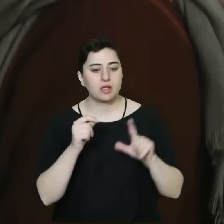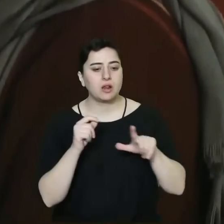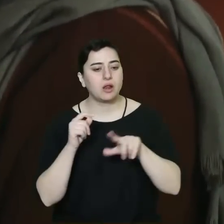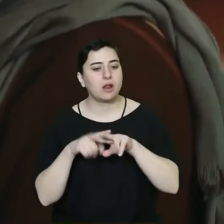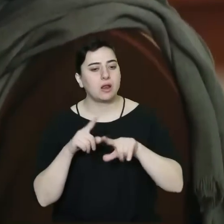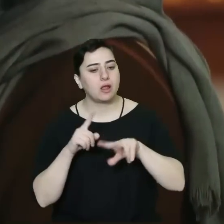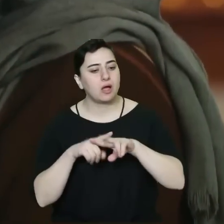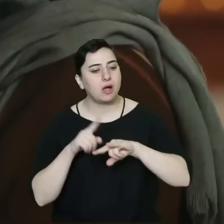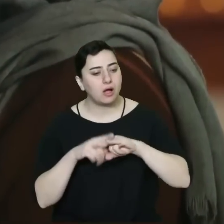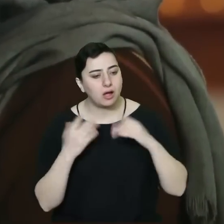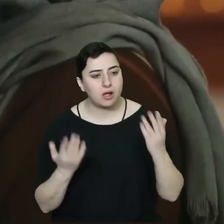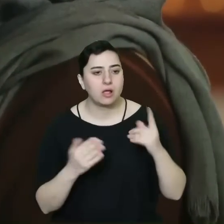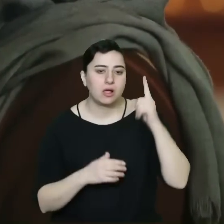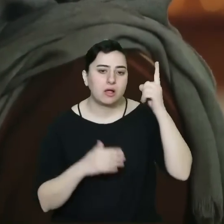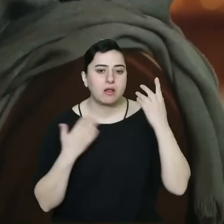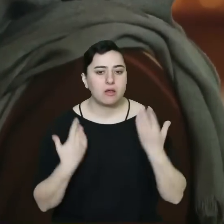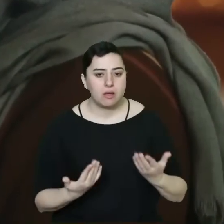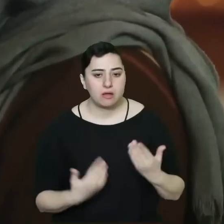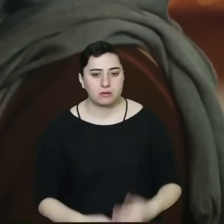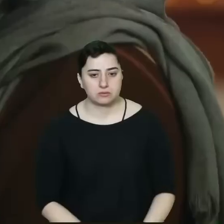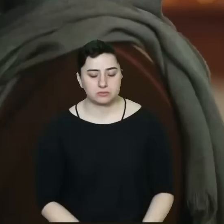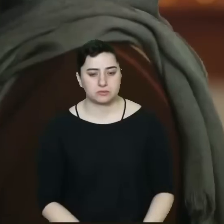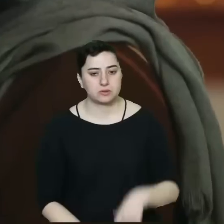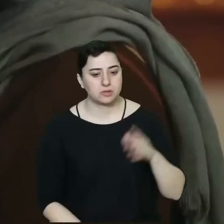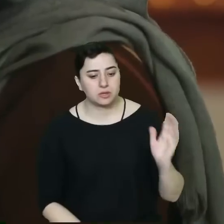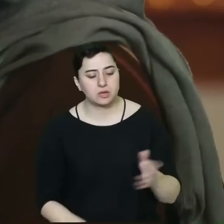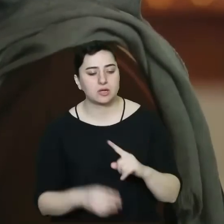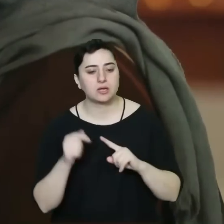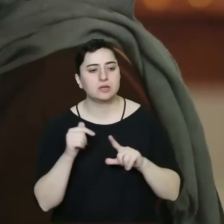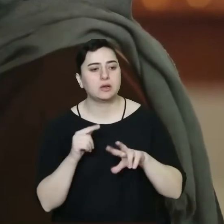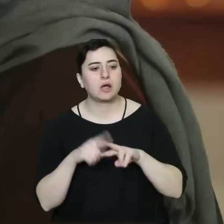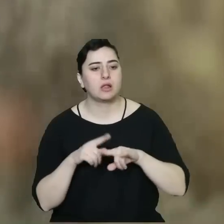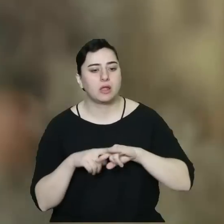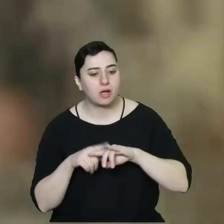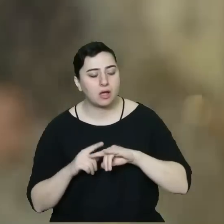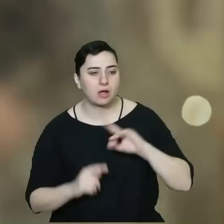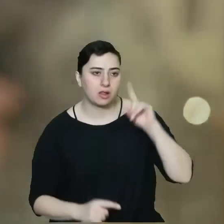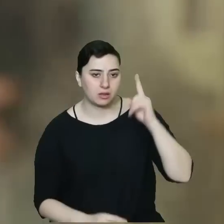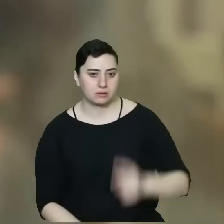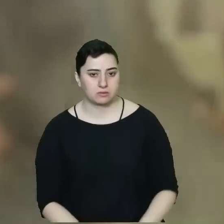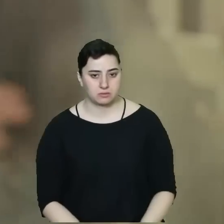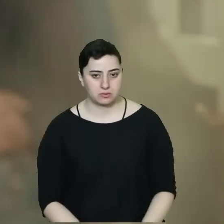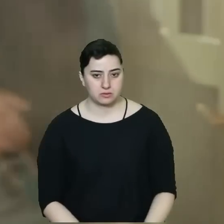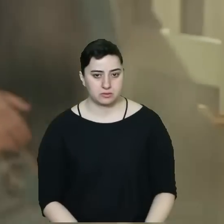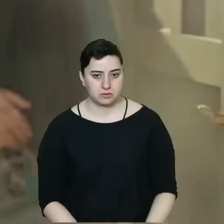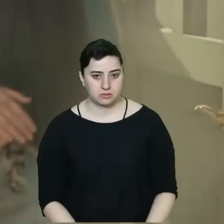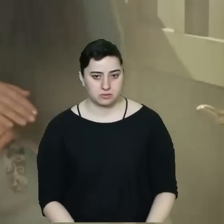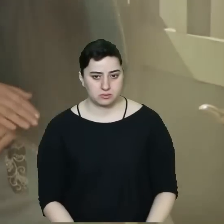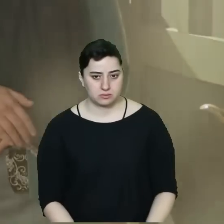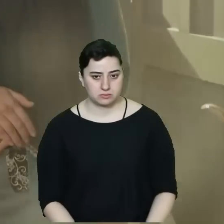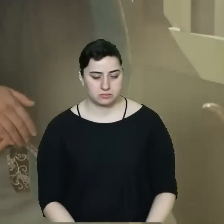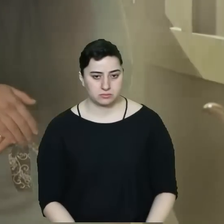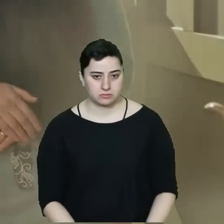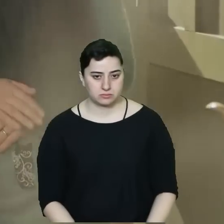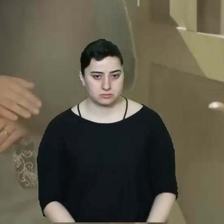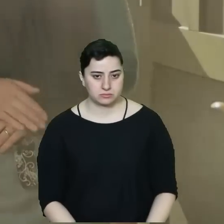İllallah ya Allah. La ilahe. Meryem Ocak'ta çorba karıştırıyor. İllallah. Şerife geldi. Eli